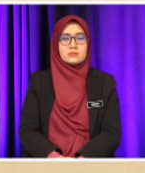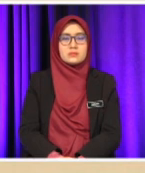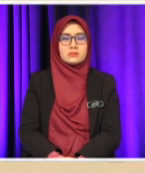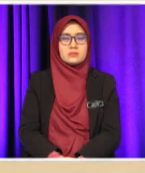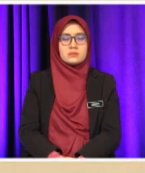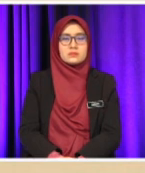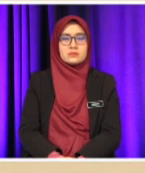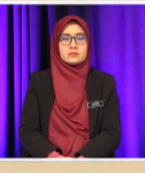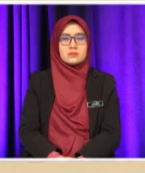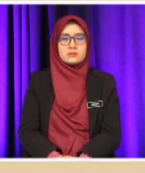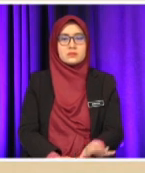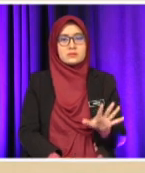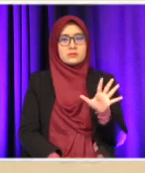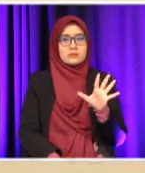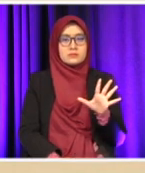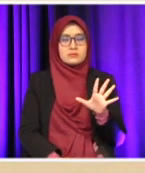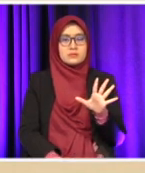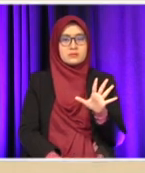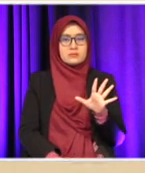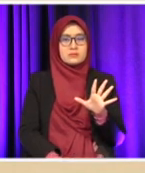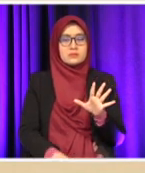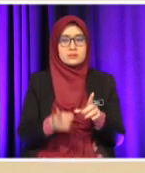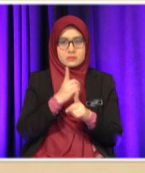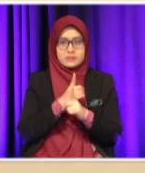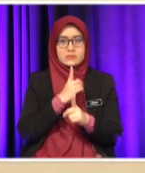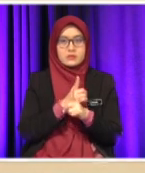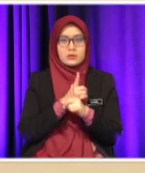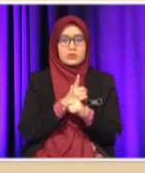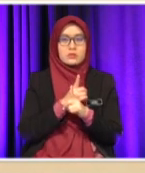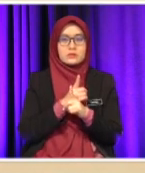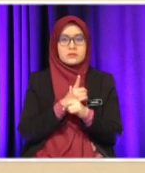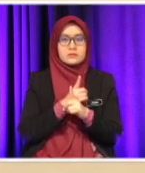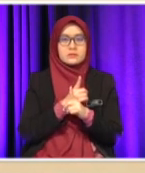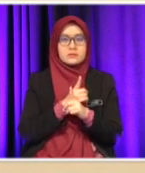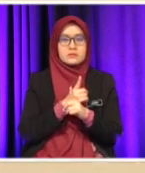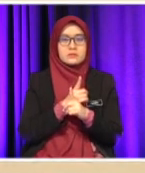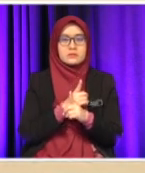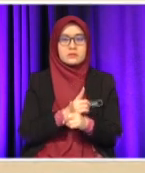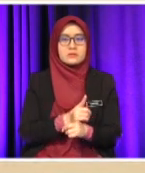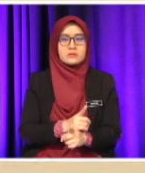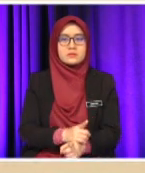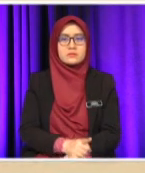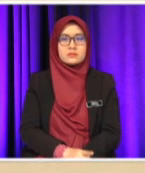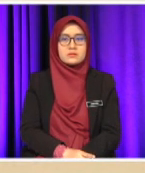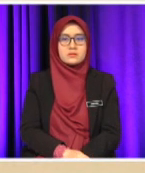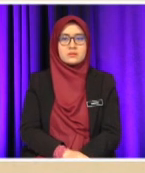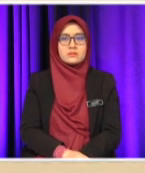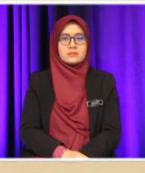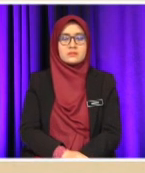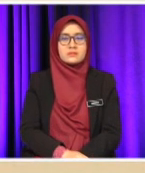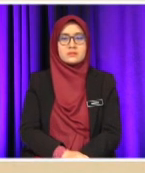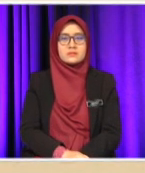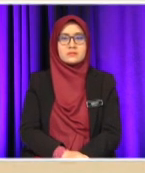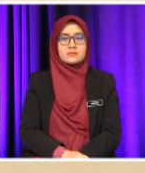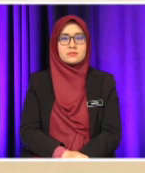berfungsi untuk meningkatkan suhu air ini baru betul memanas air untuk meningkatkan suhu air